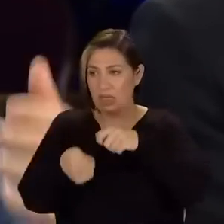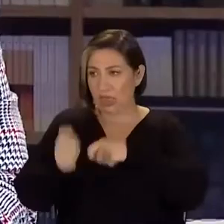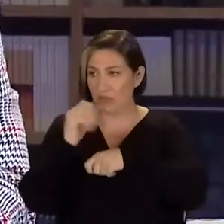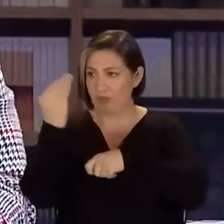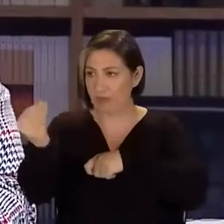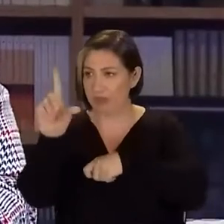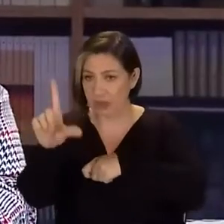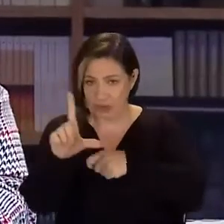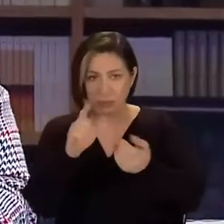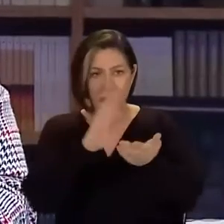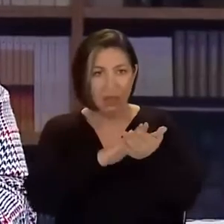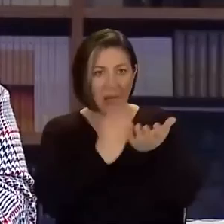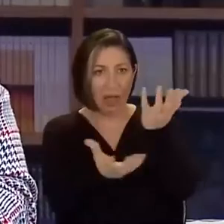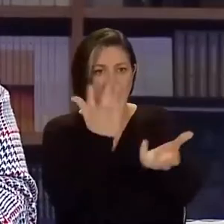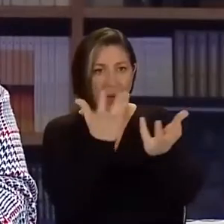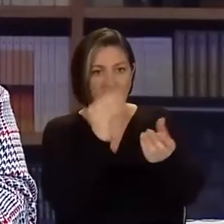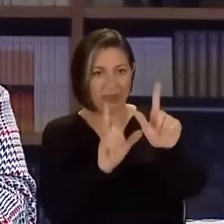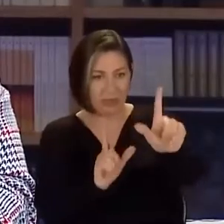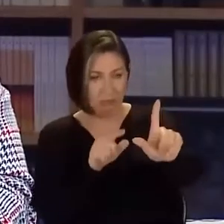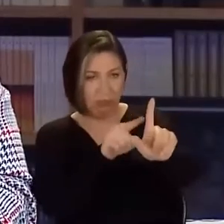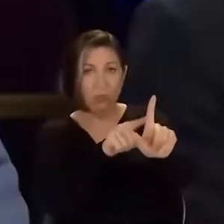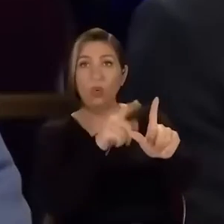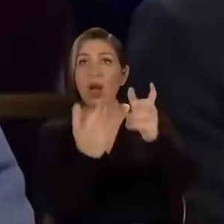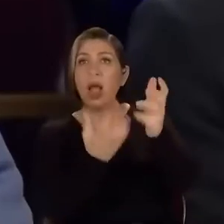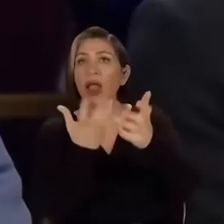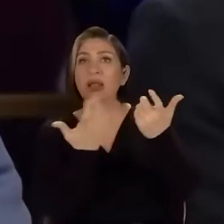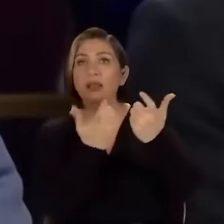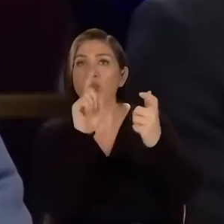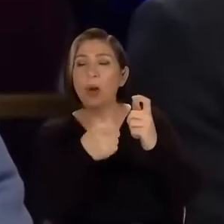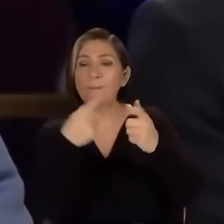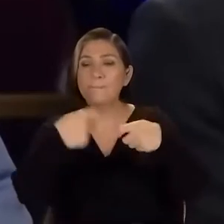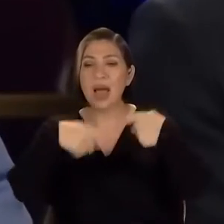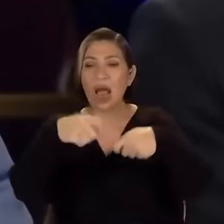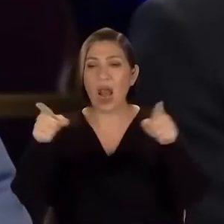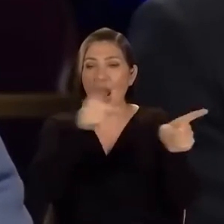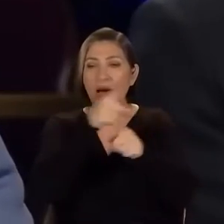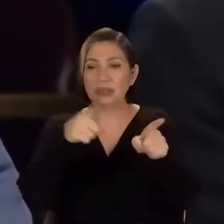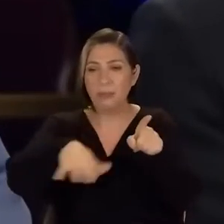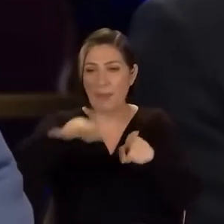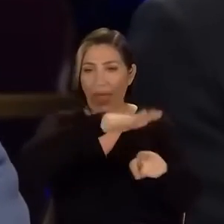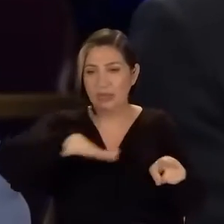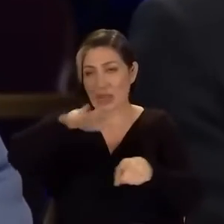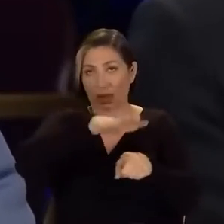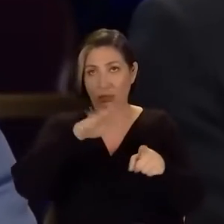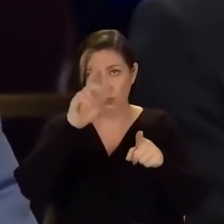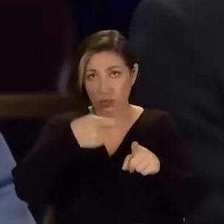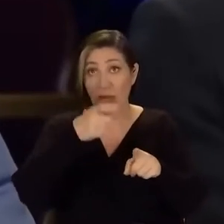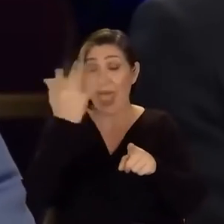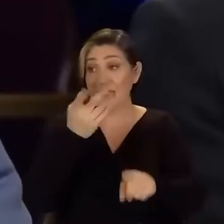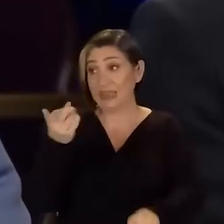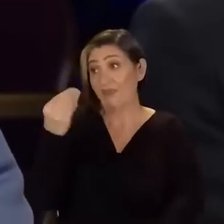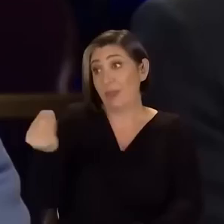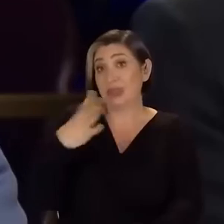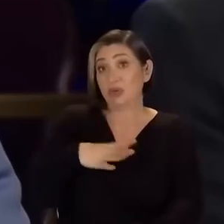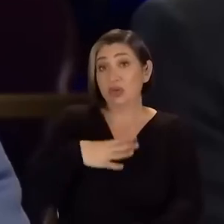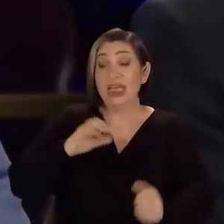lazım. Rezerv. Rezerv bulması lazım. Bu rezervi nereden bulursunuz? Bankalar arası piyasadan bulursunuz. Tamam. Eğer size vermek